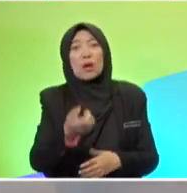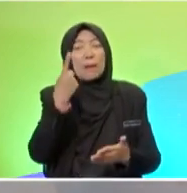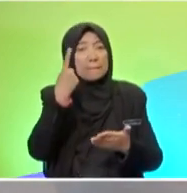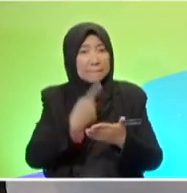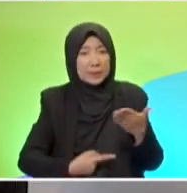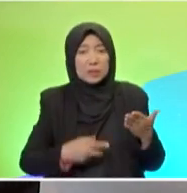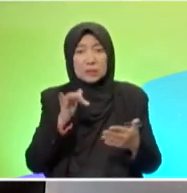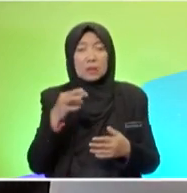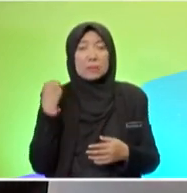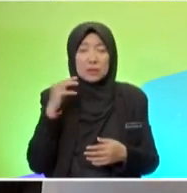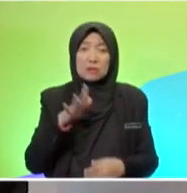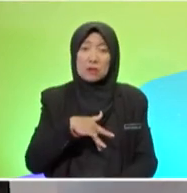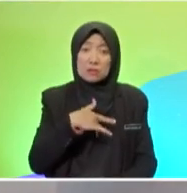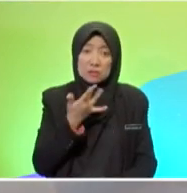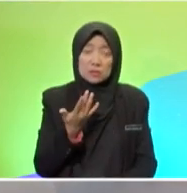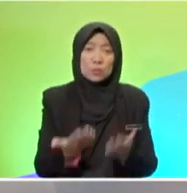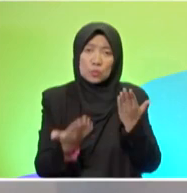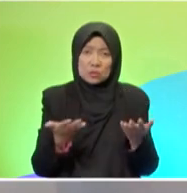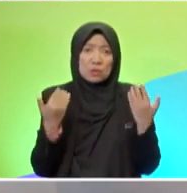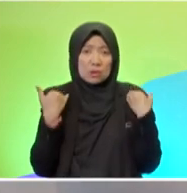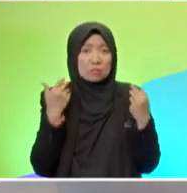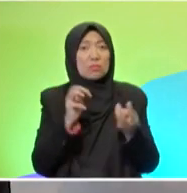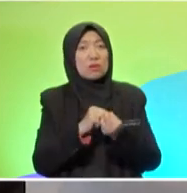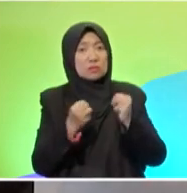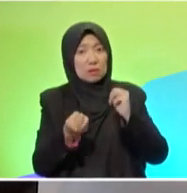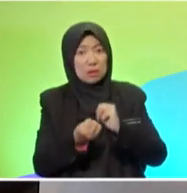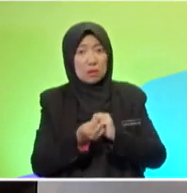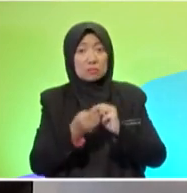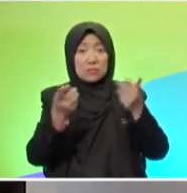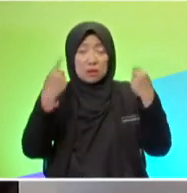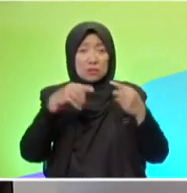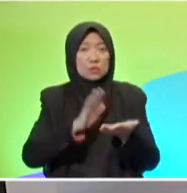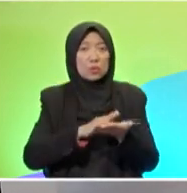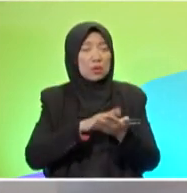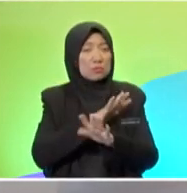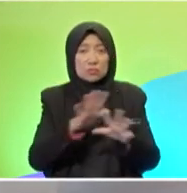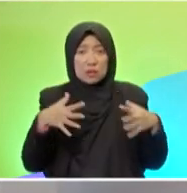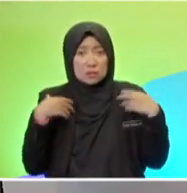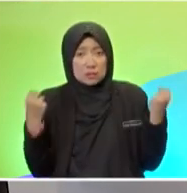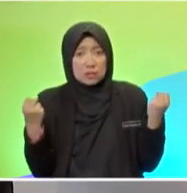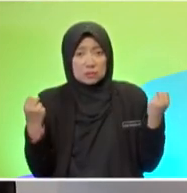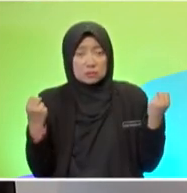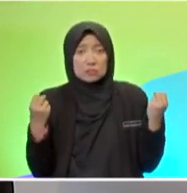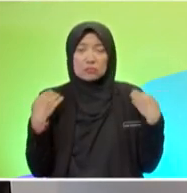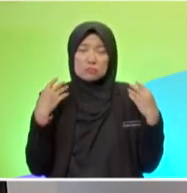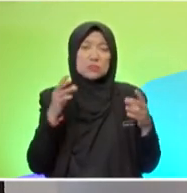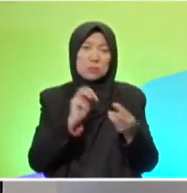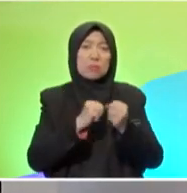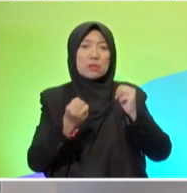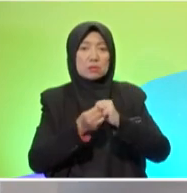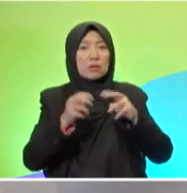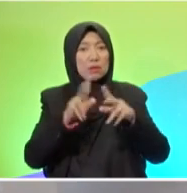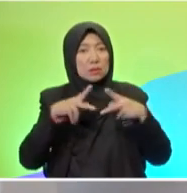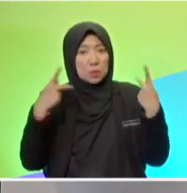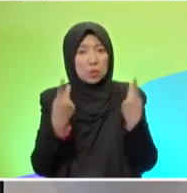dia mungkin ada masalah mungkin datang ke sekolah tuh dalam keadaan yang tak sehat mungkin ada masalah dari segi keluarga kita tak tahu